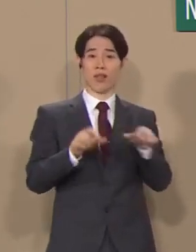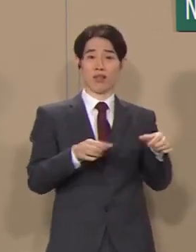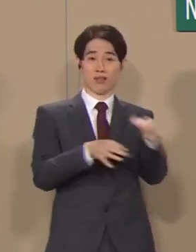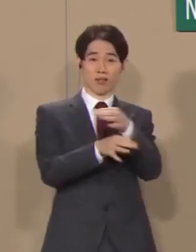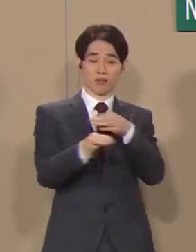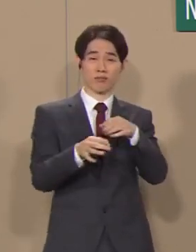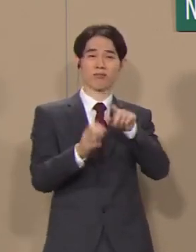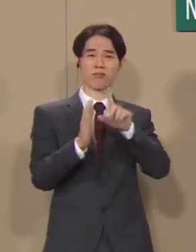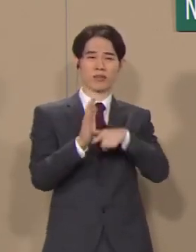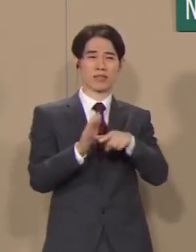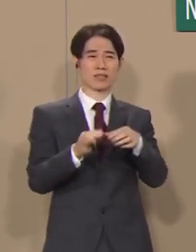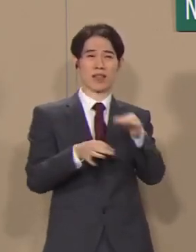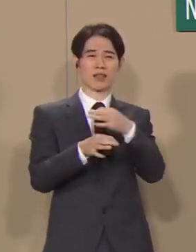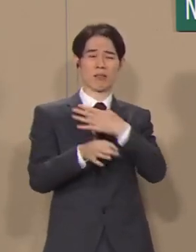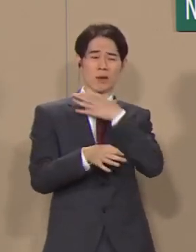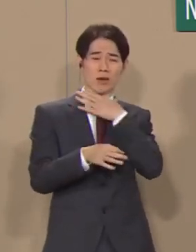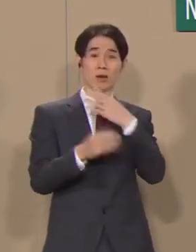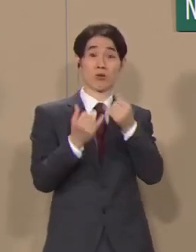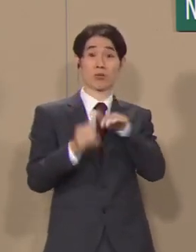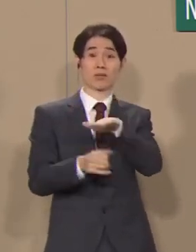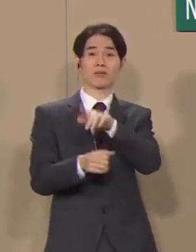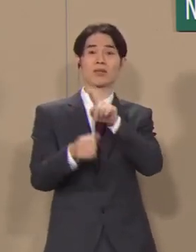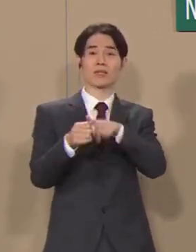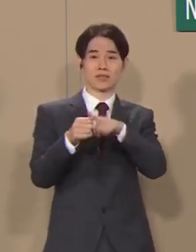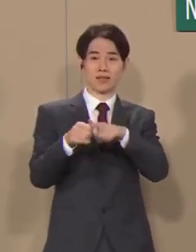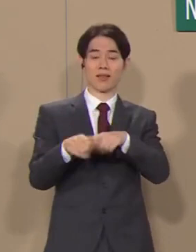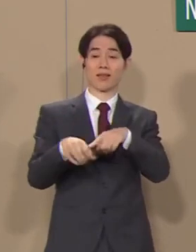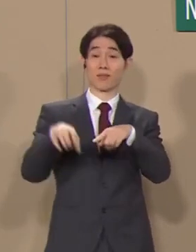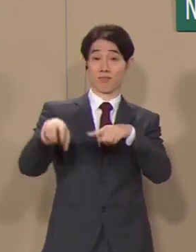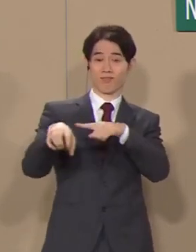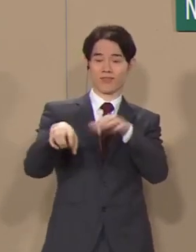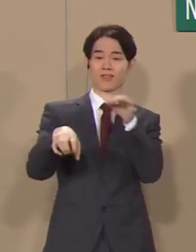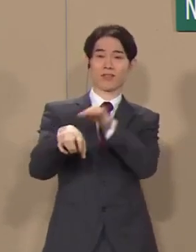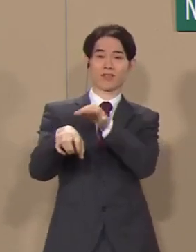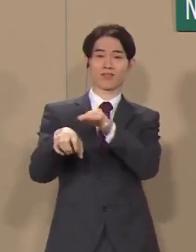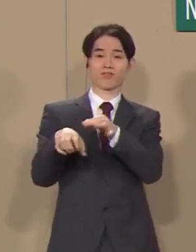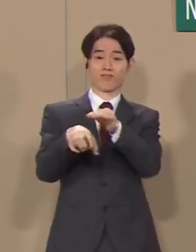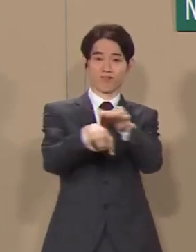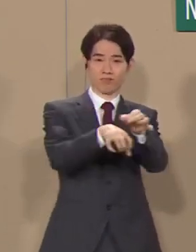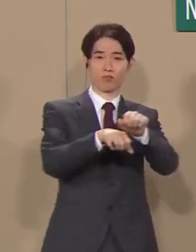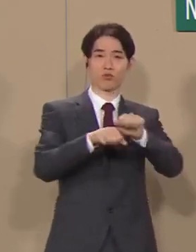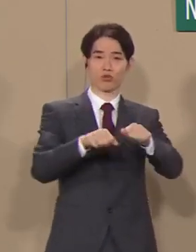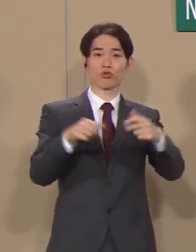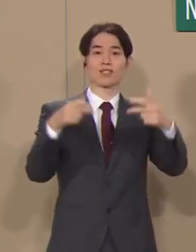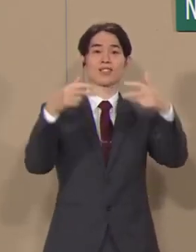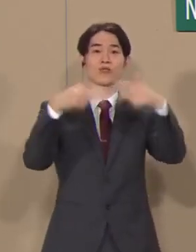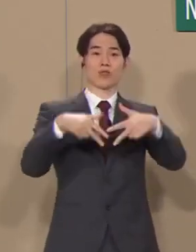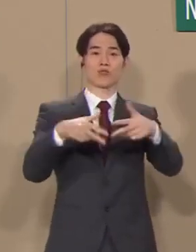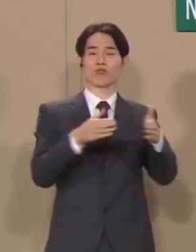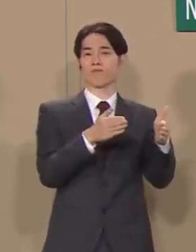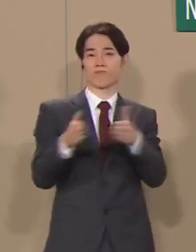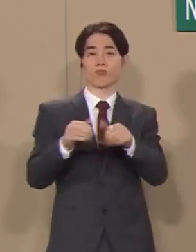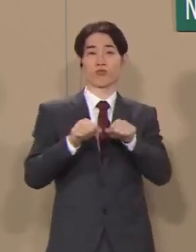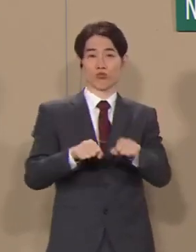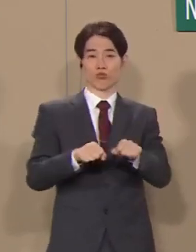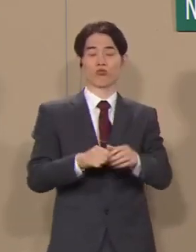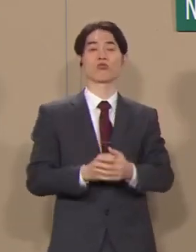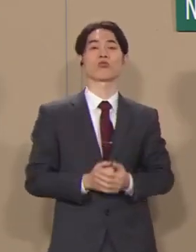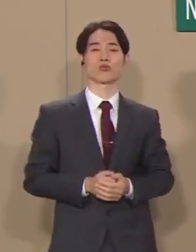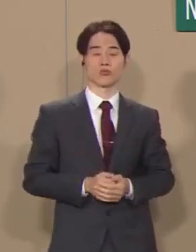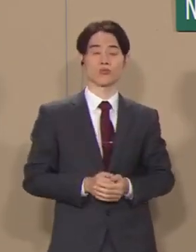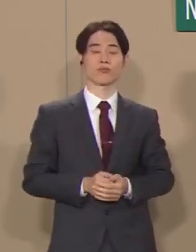国民に対して直接電子マネーで送金ができるシステム構築を行ってまいります